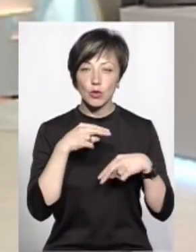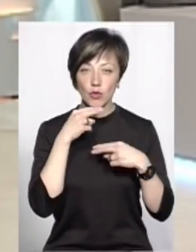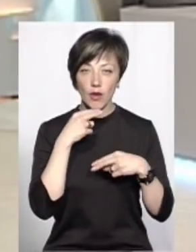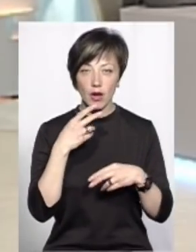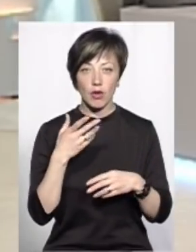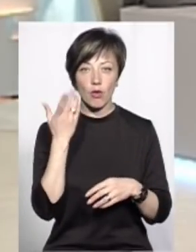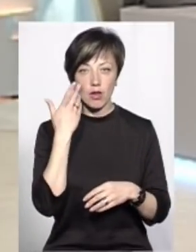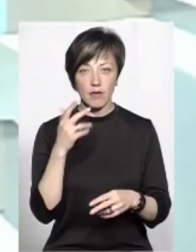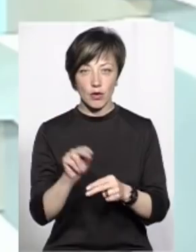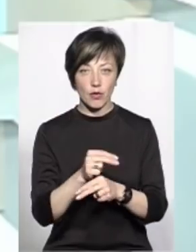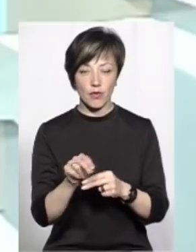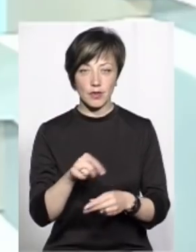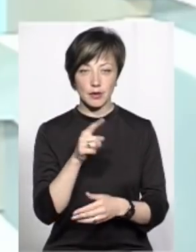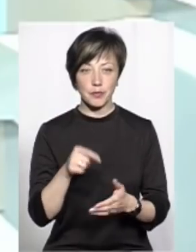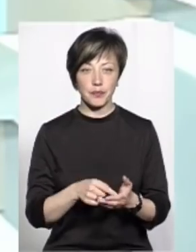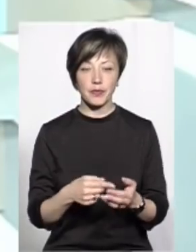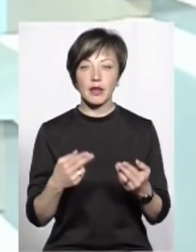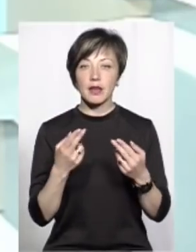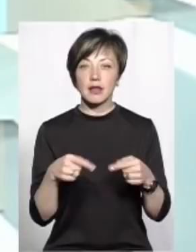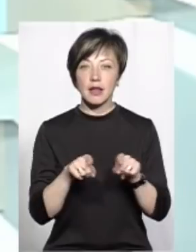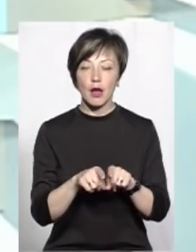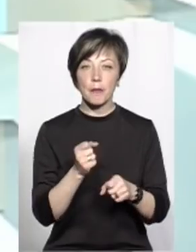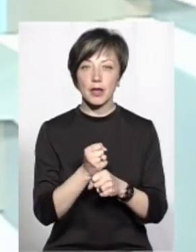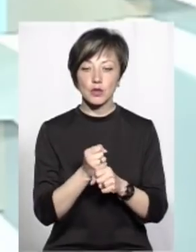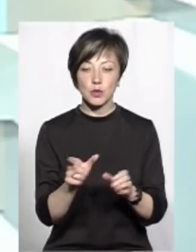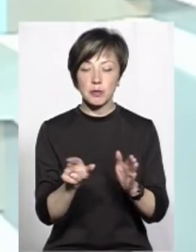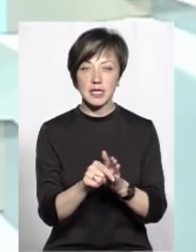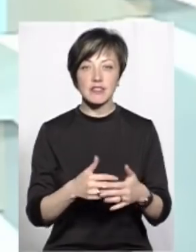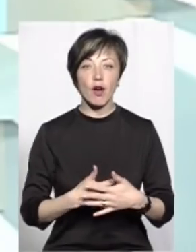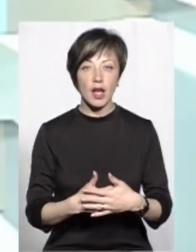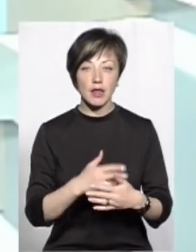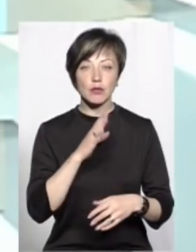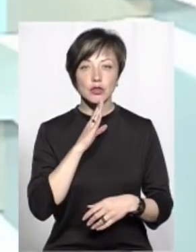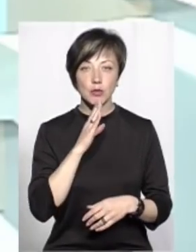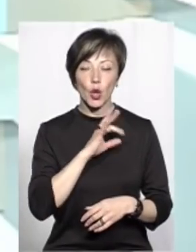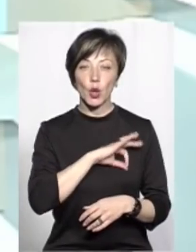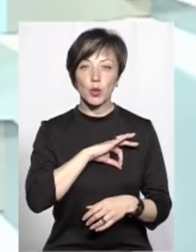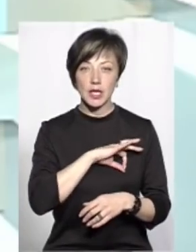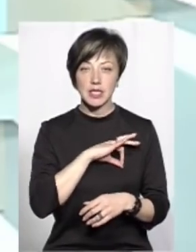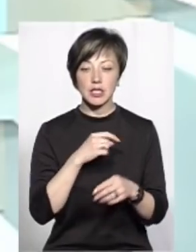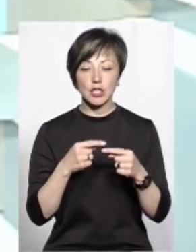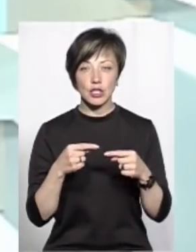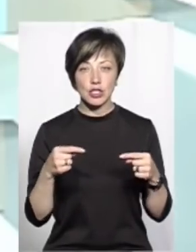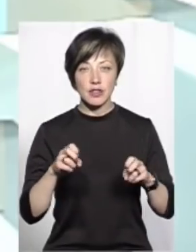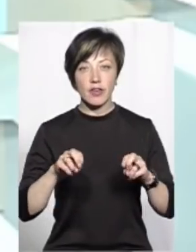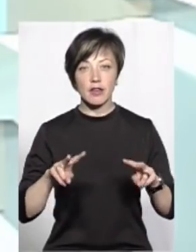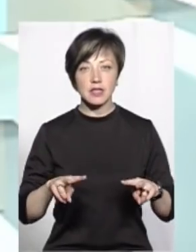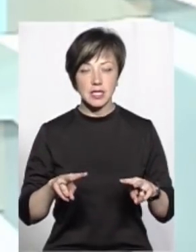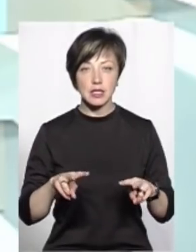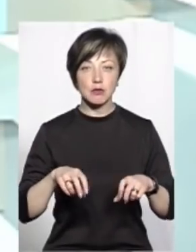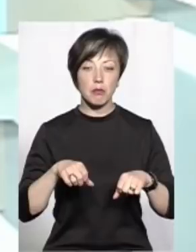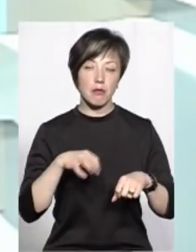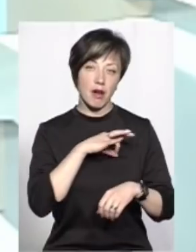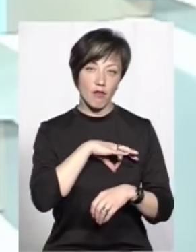при вихованні? Так як ми спрацюємо саме з вагітними, юристи і інші фахівці з